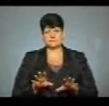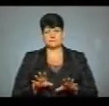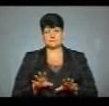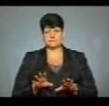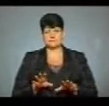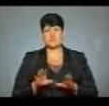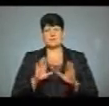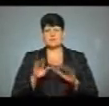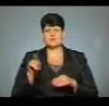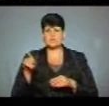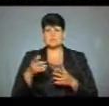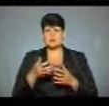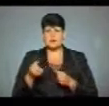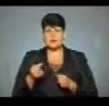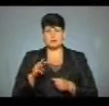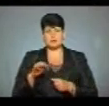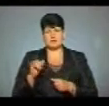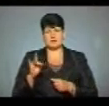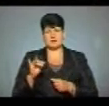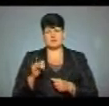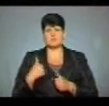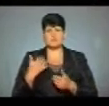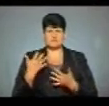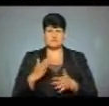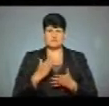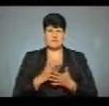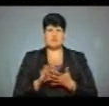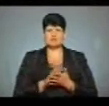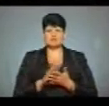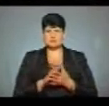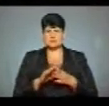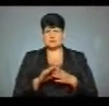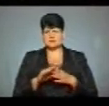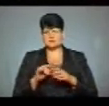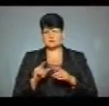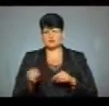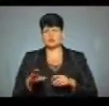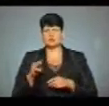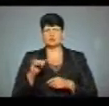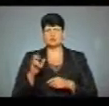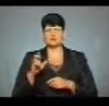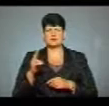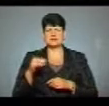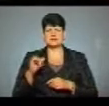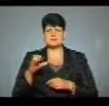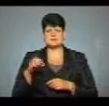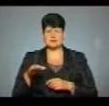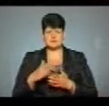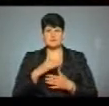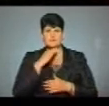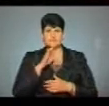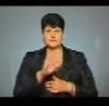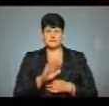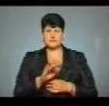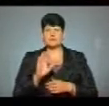і нехай вони приймають якісь міри. Ми вже маємо тут очисні, ми вже маємо тут диспансер, ми вже маємо досить. Ми будемо